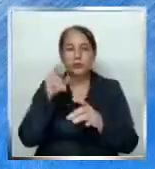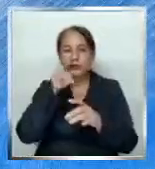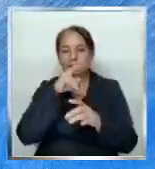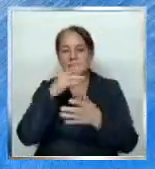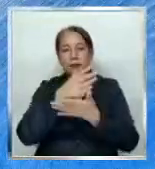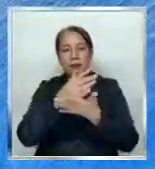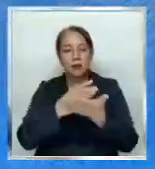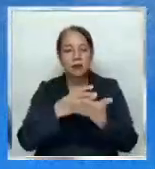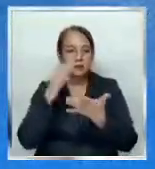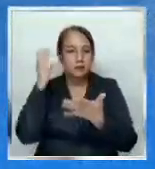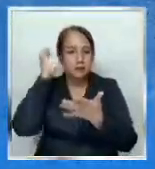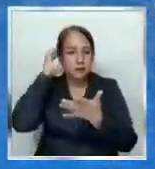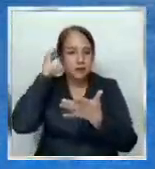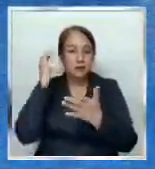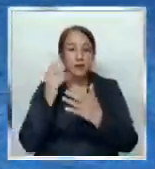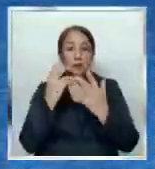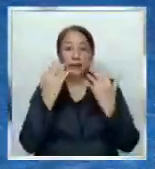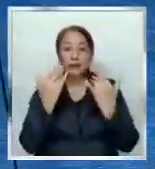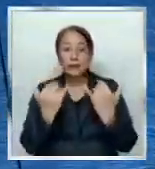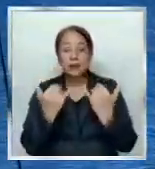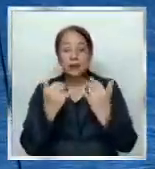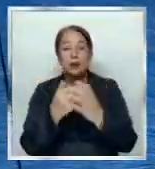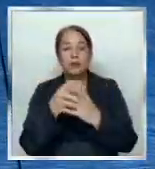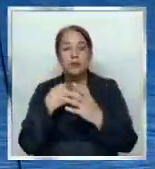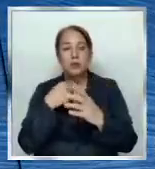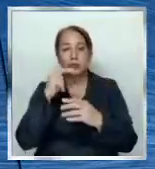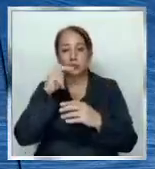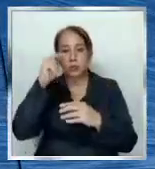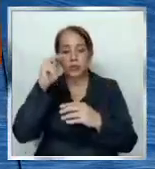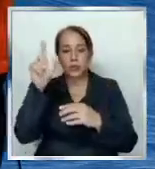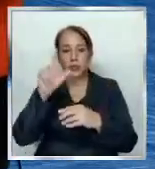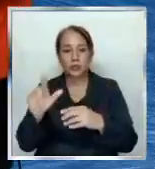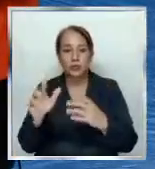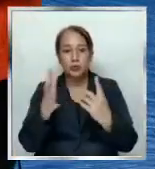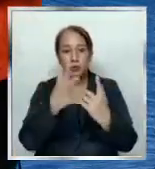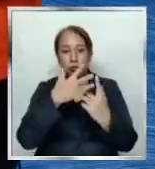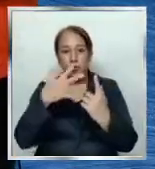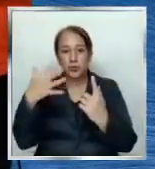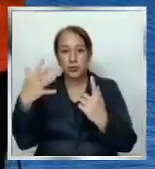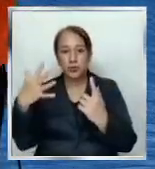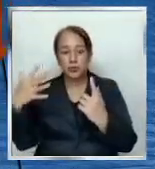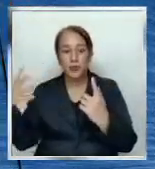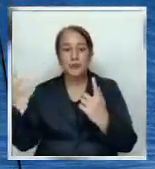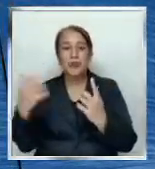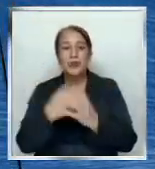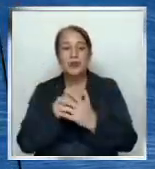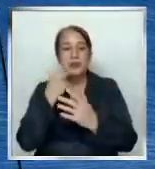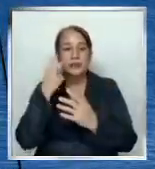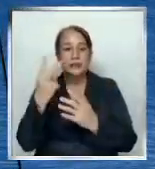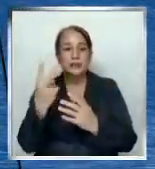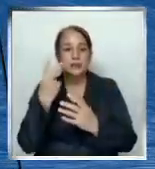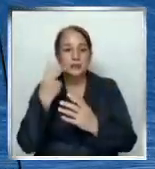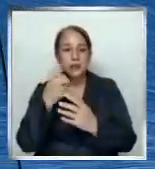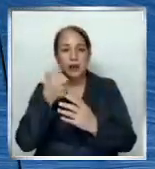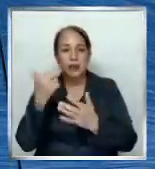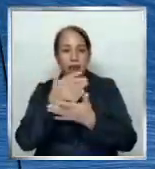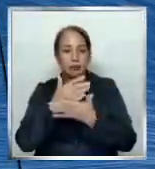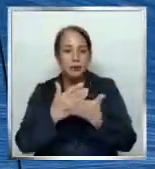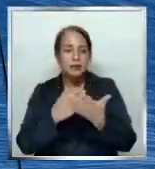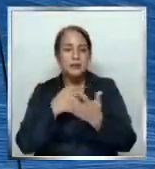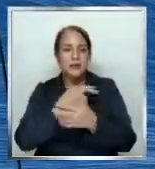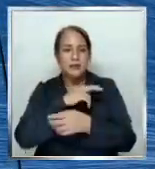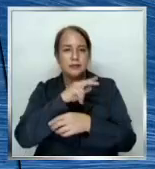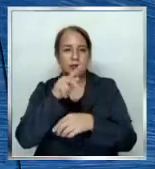Mindanao. Sa ngayon, Northern Luzon ang apektado ng hanging Amihan at Easterlies naman ang umiiip sa ibang bahagi ng bansa, ayon po sa